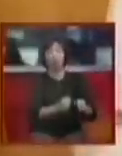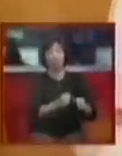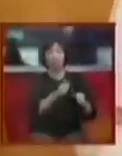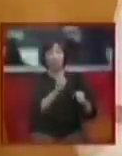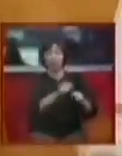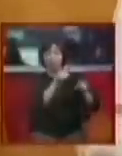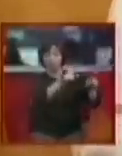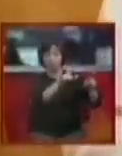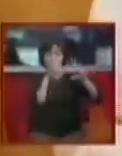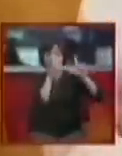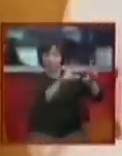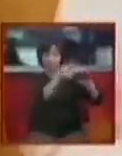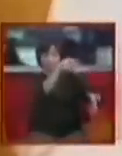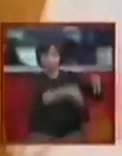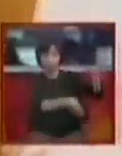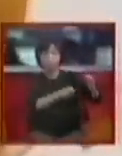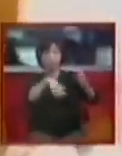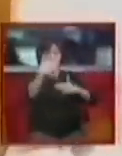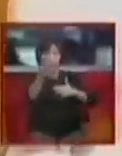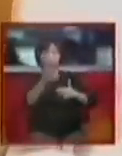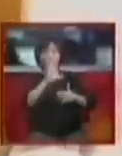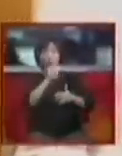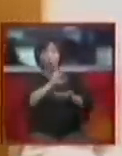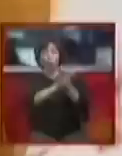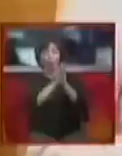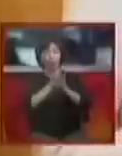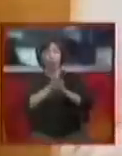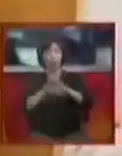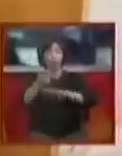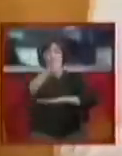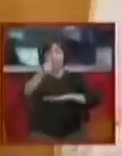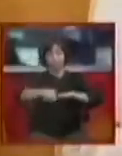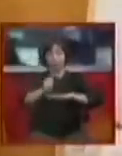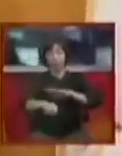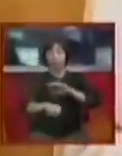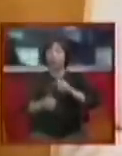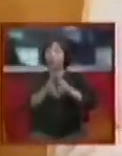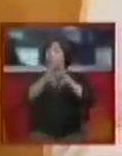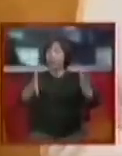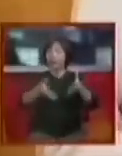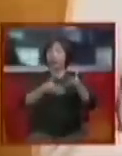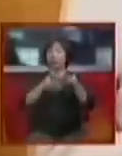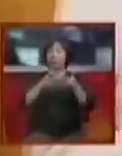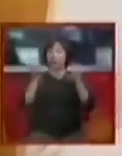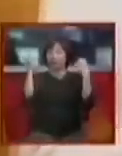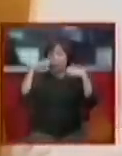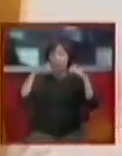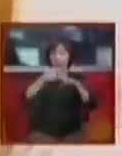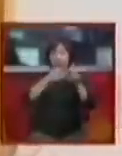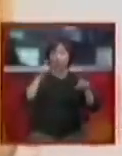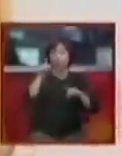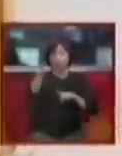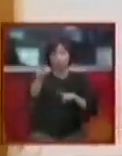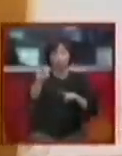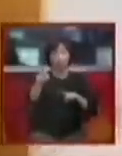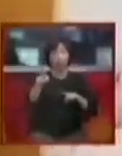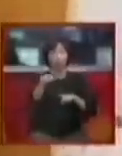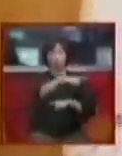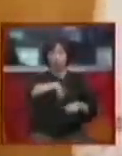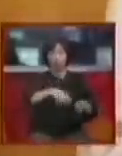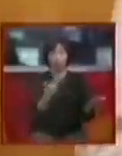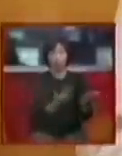po, sa susunod na magiging punong maestrado, malaki ang inaasahan sa inyo ng sambayanan. Napatunayan na po